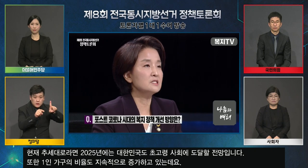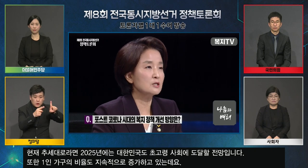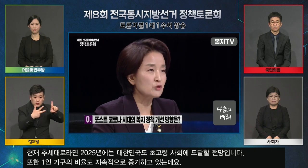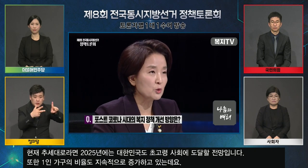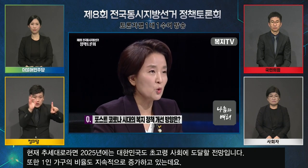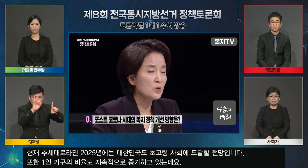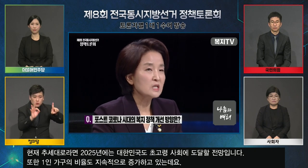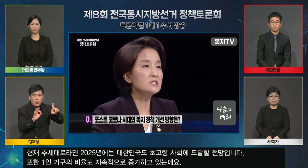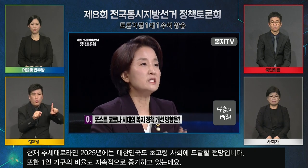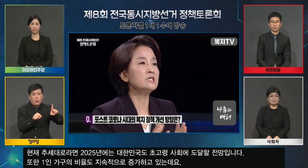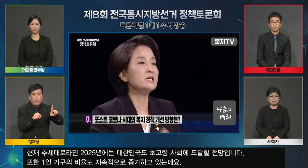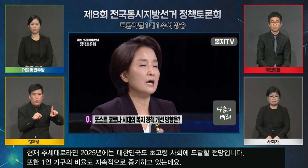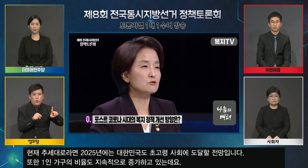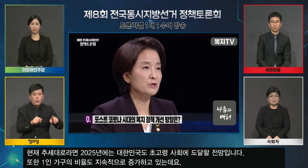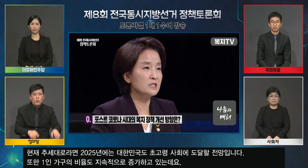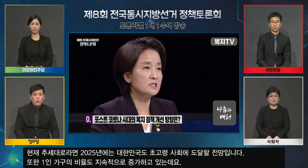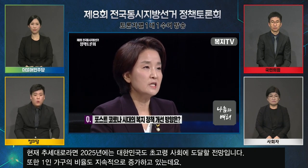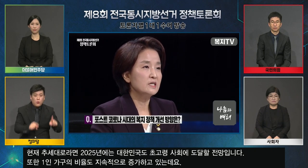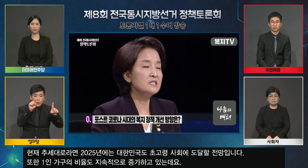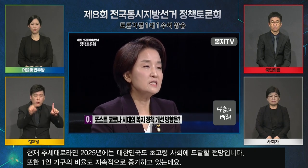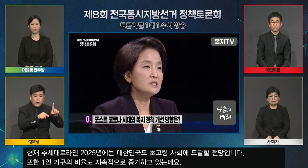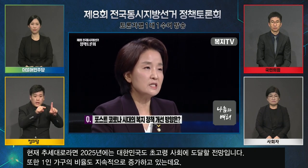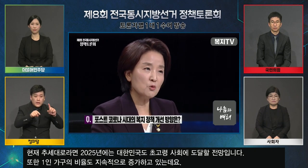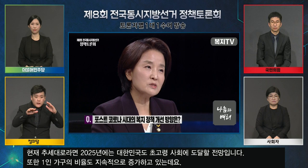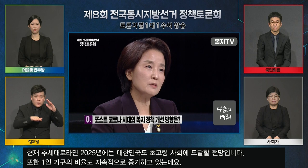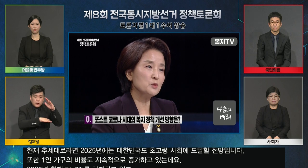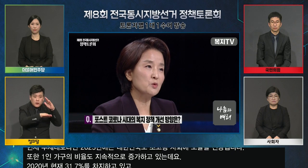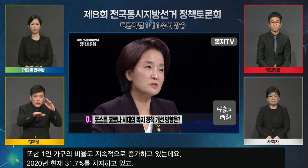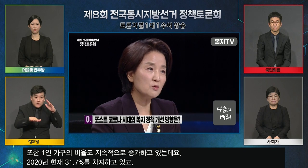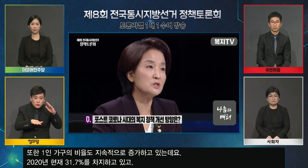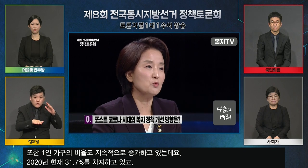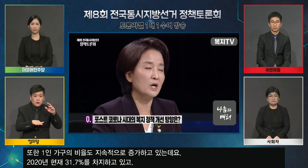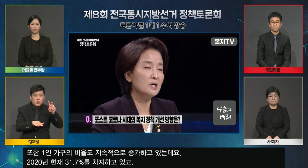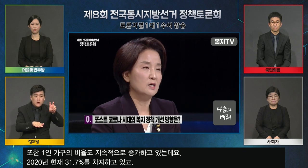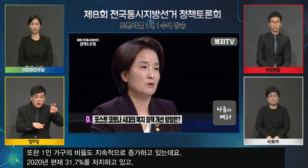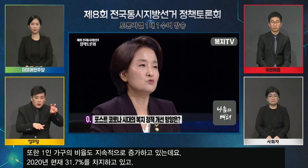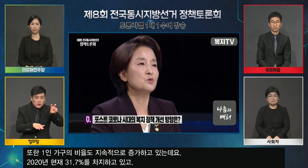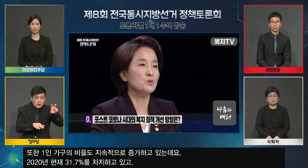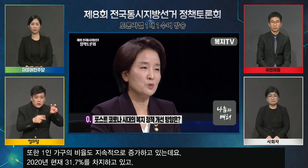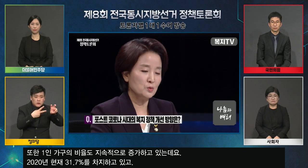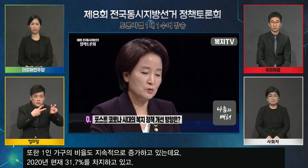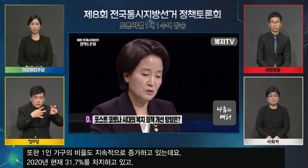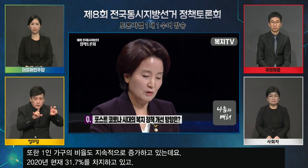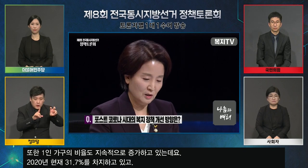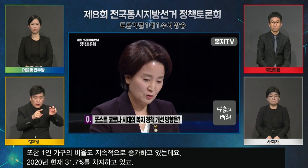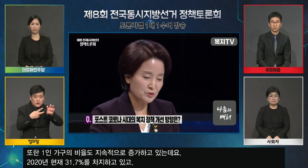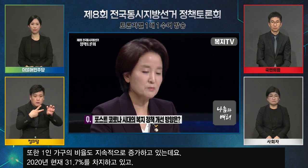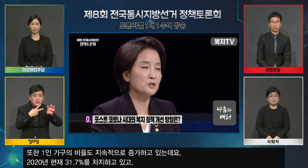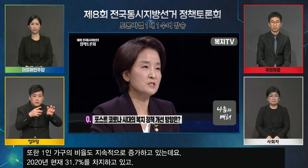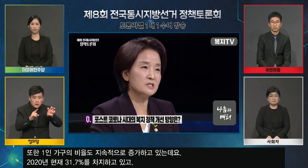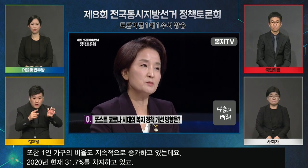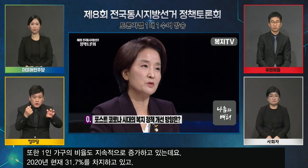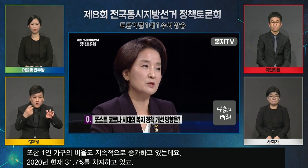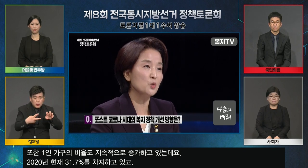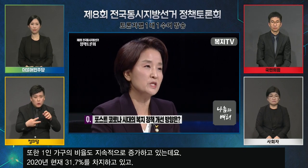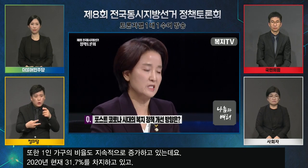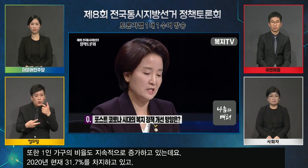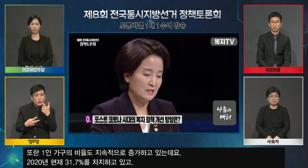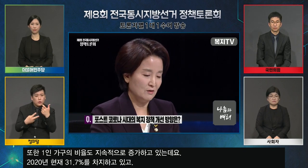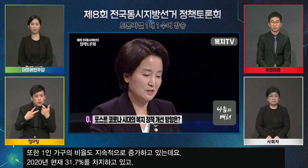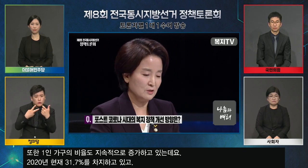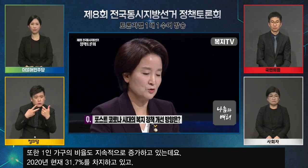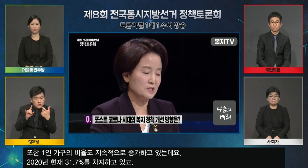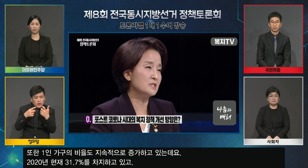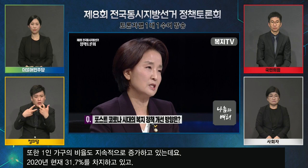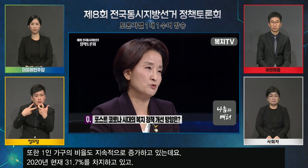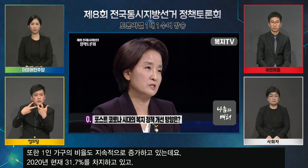차지하고 있고 그 1인 가구에는 2030 청년과 60, 70년대 노인이